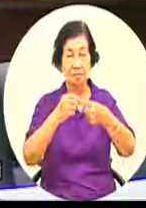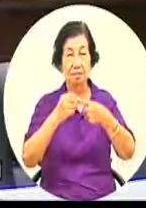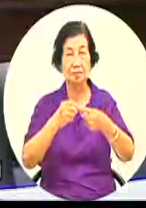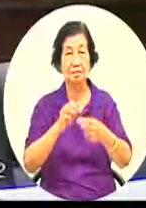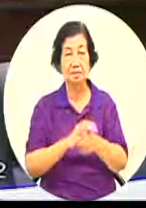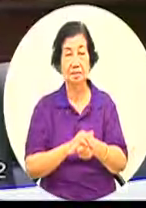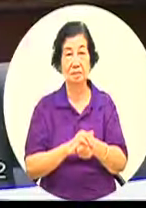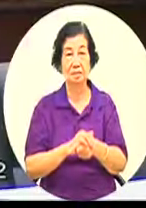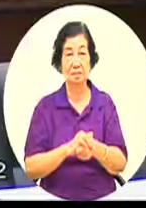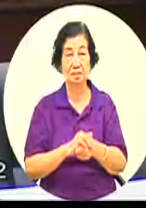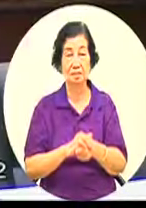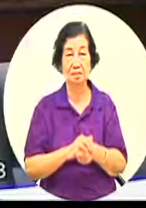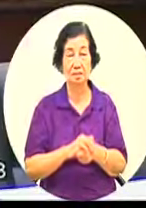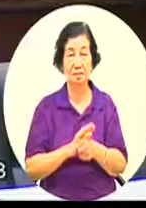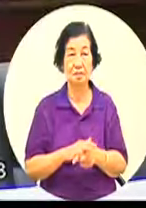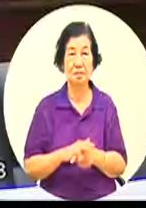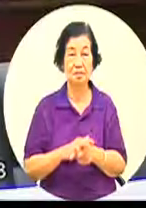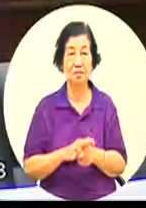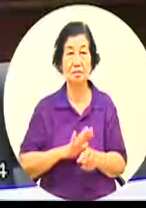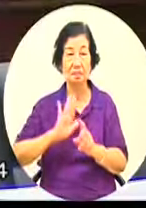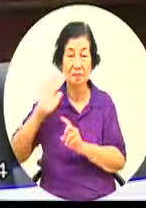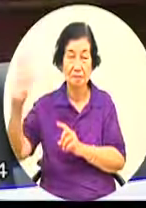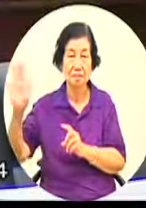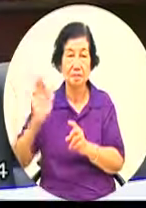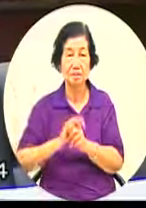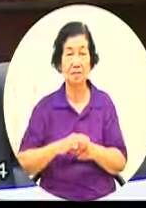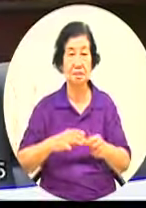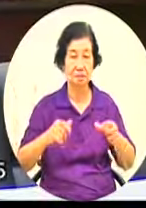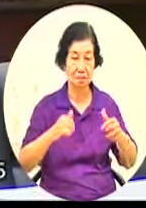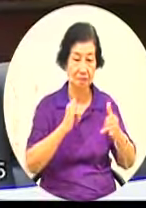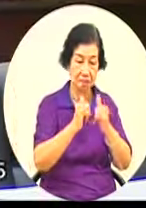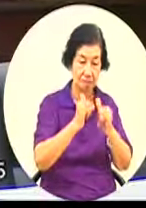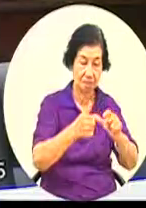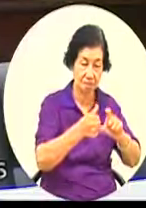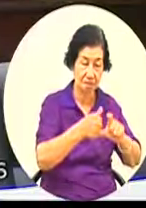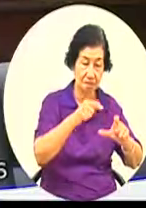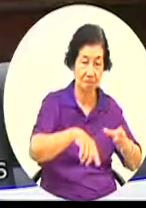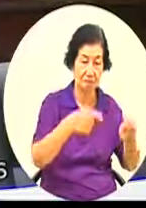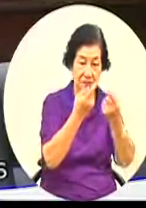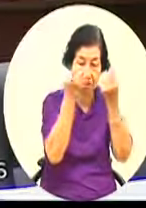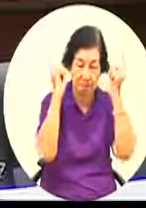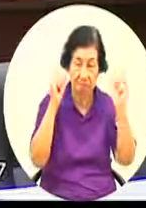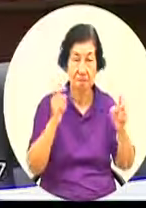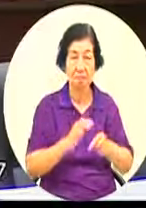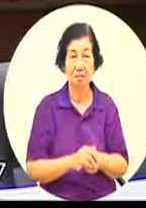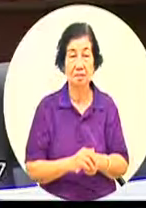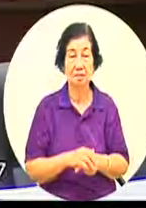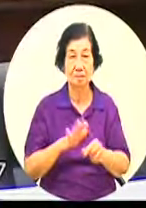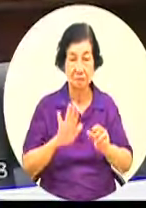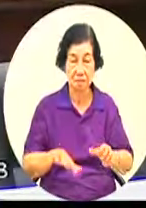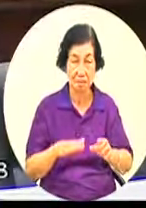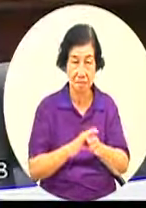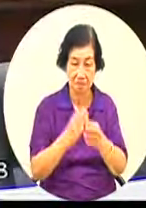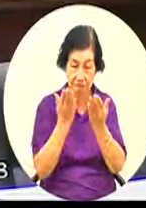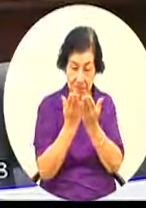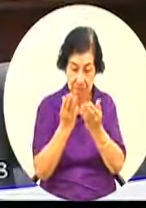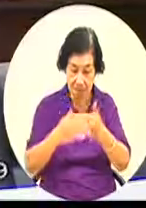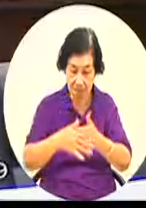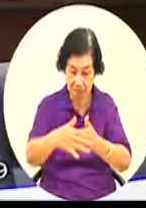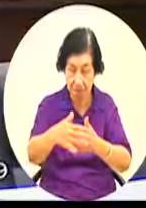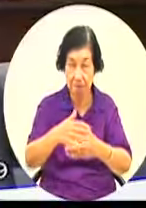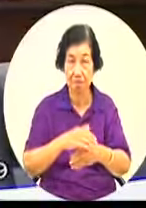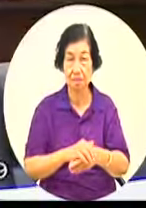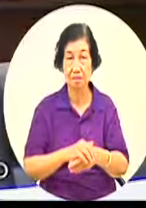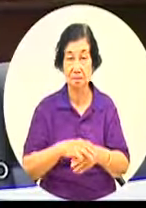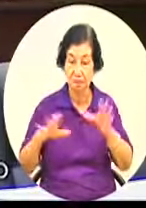属于社区的空大的一个大学，那我的看法是，不管现在的课程，我实际上是没有跟你们拿到